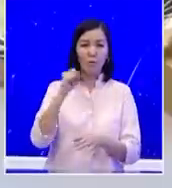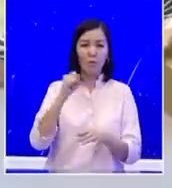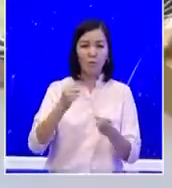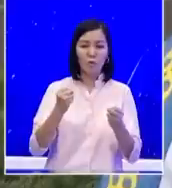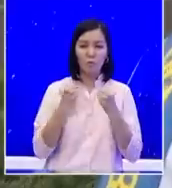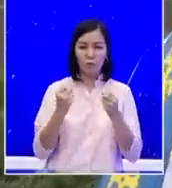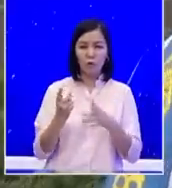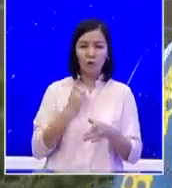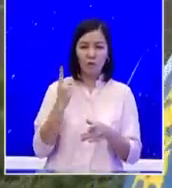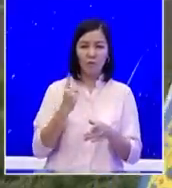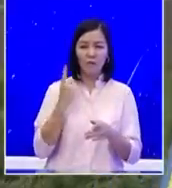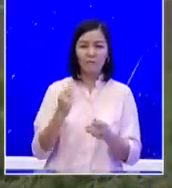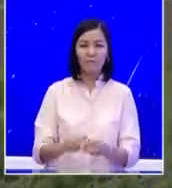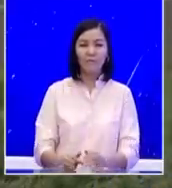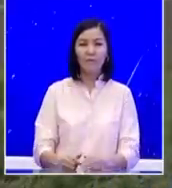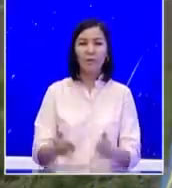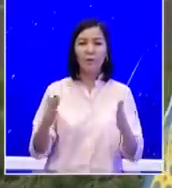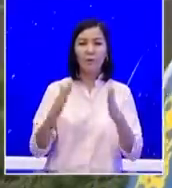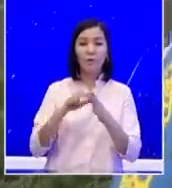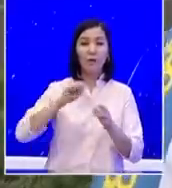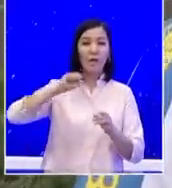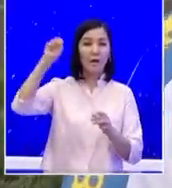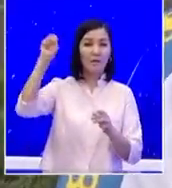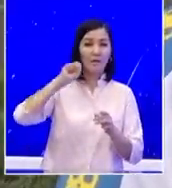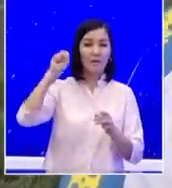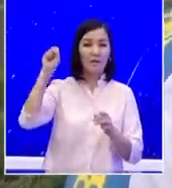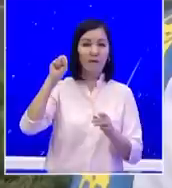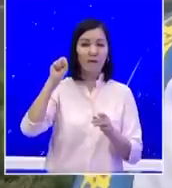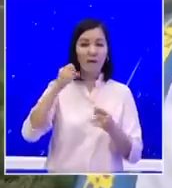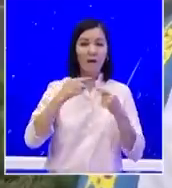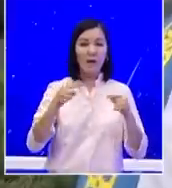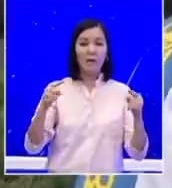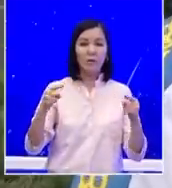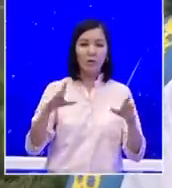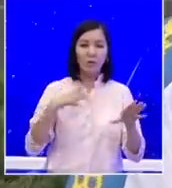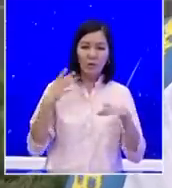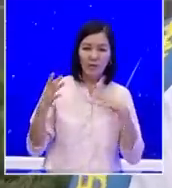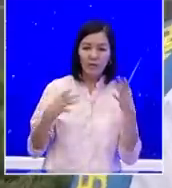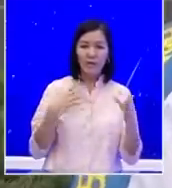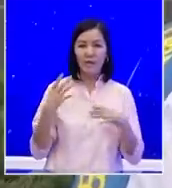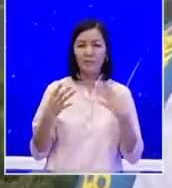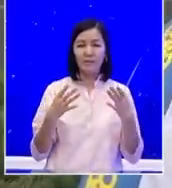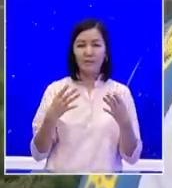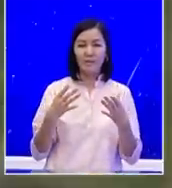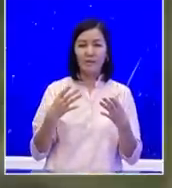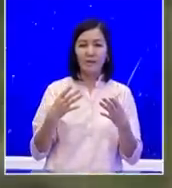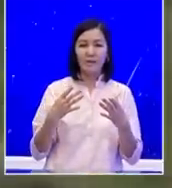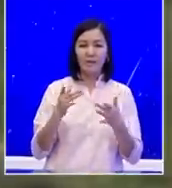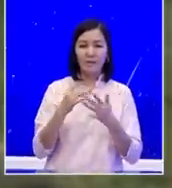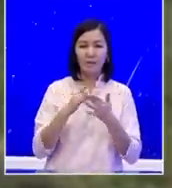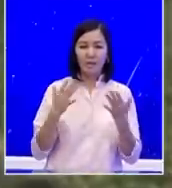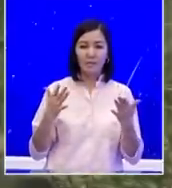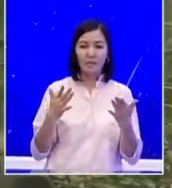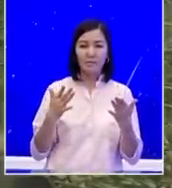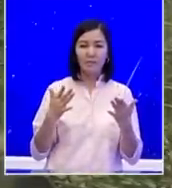шебері. Үйде жаңа гантеліміз бар, жгуттар бар. Сол статика жасаймыз, планкаға тұрамыз.